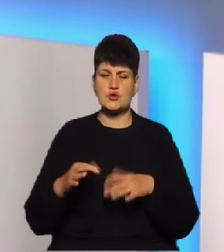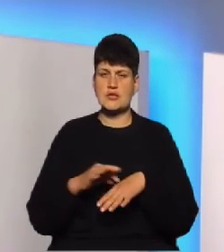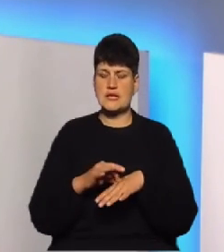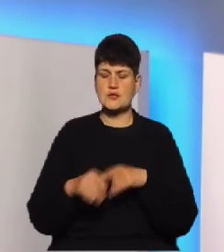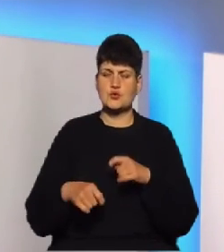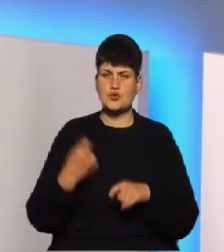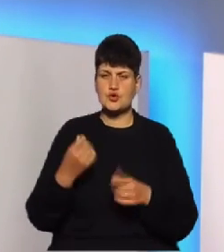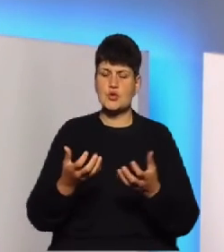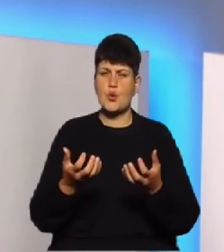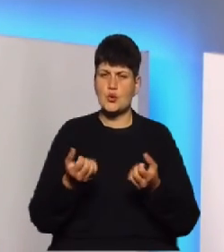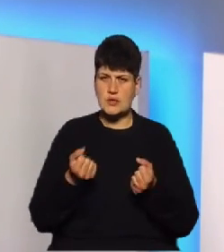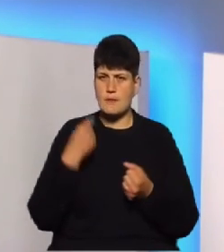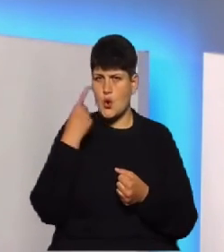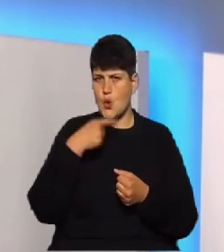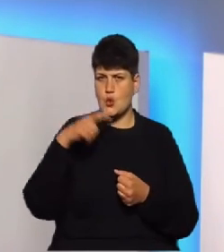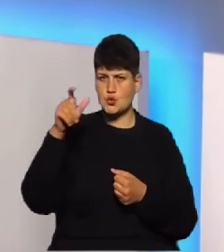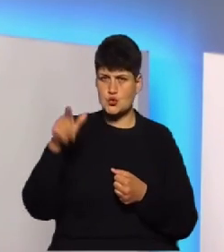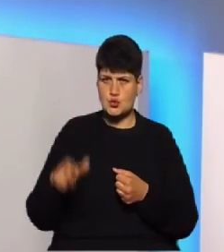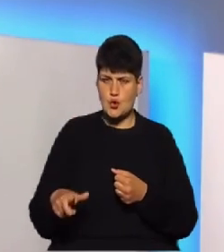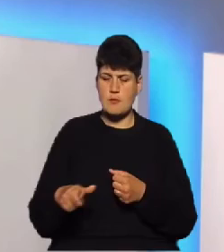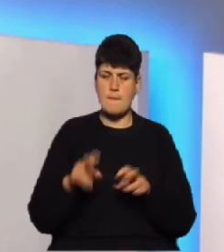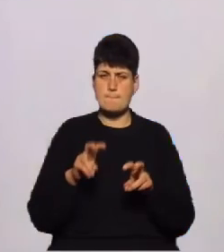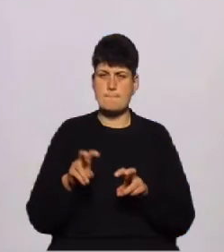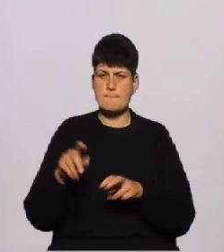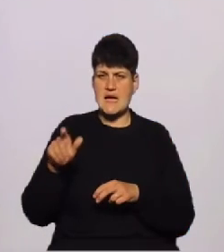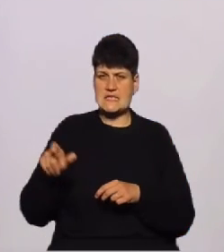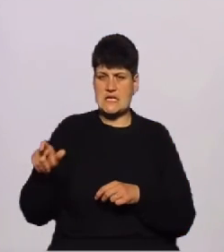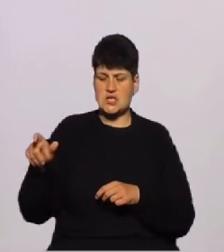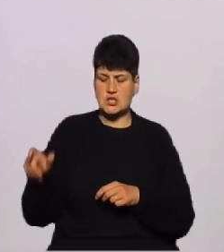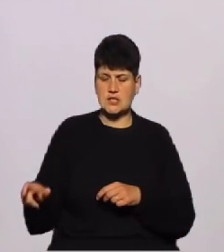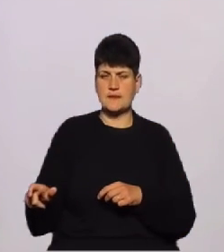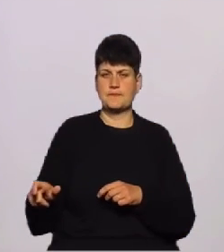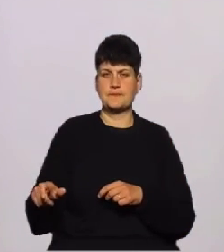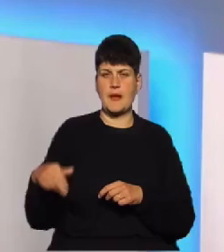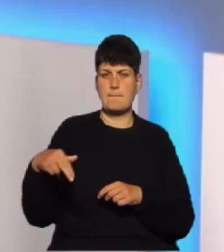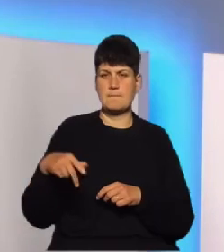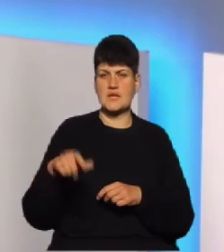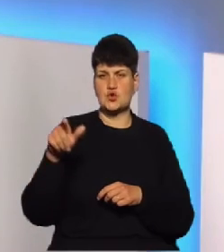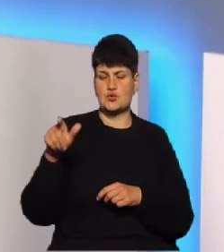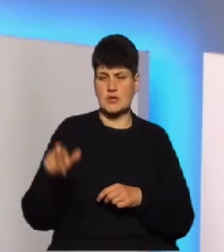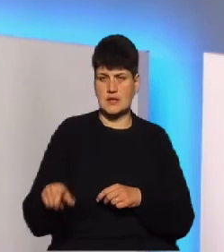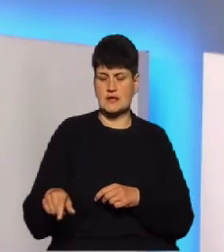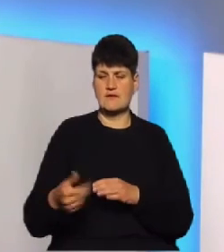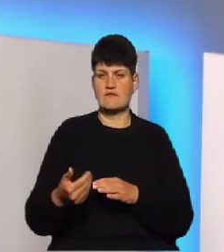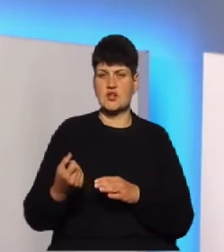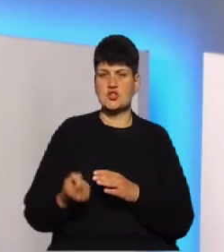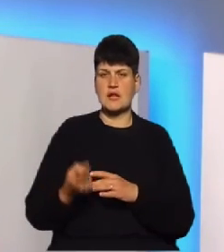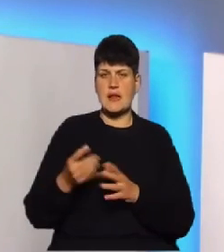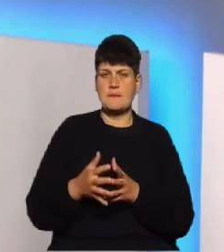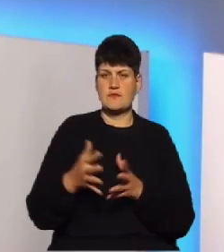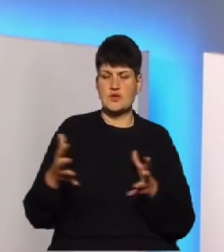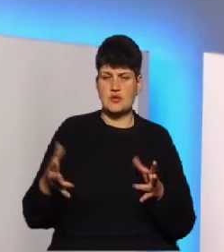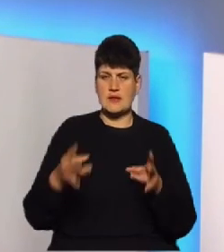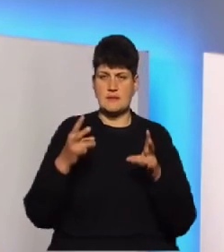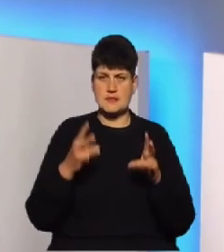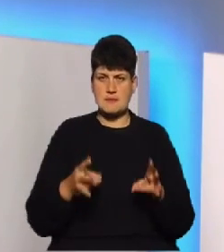отримує особа, пасажир або пішохід, від джерела підвищеної безпеки, тобто автомобіль,